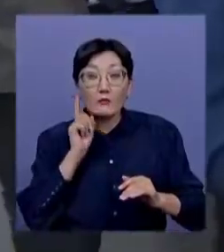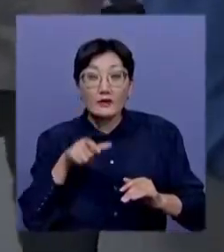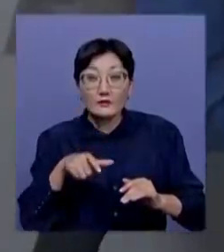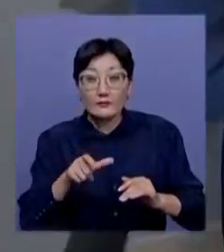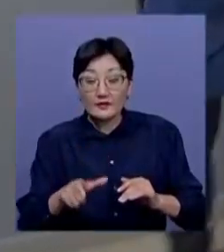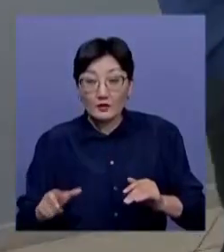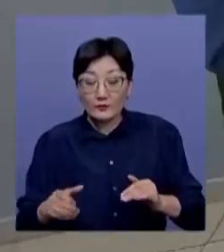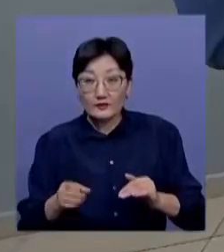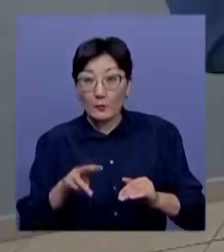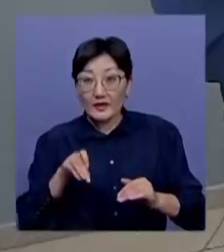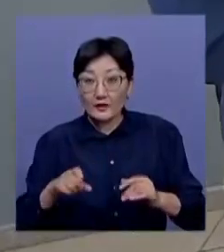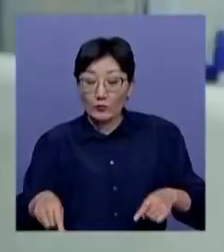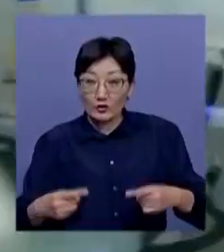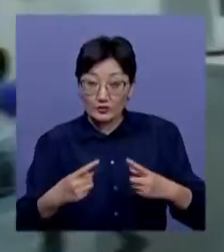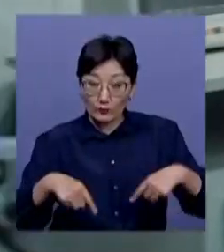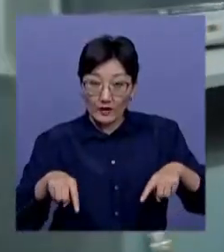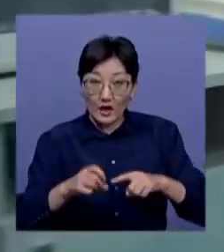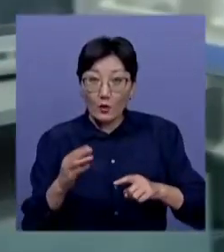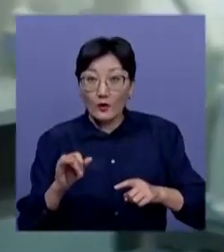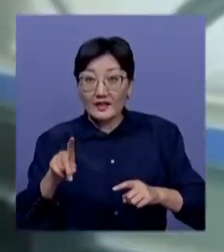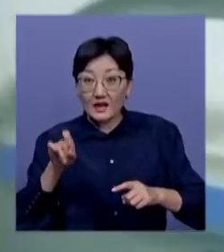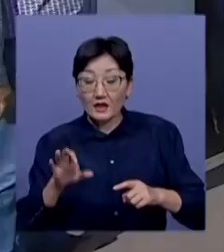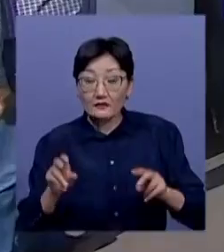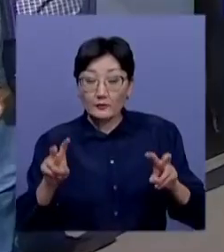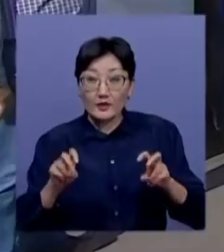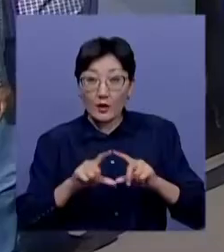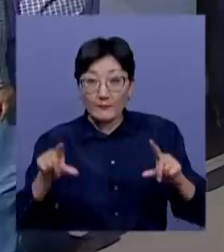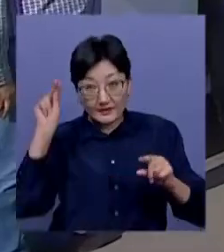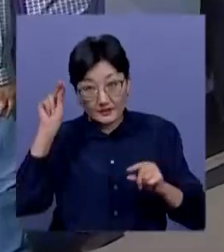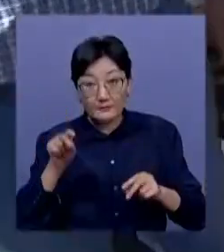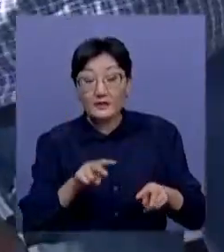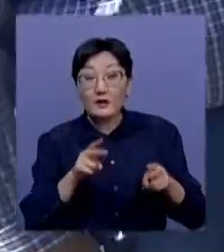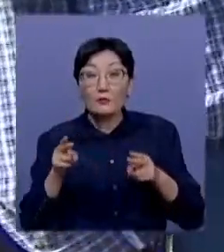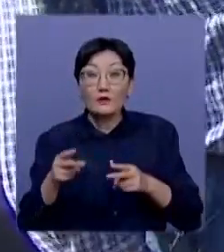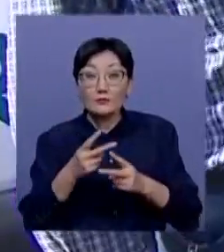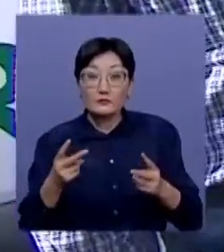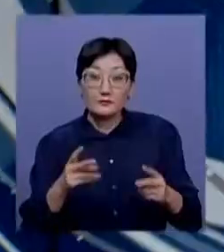арналған мейірім оңалту орталығына Шоқан Уәлиханов атындағы мектепке барды.